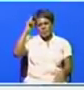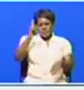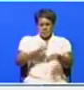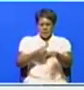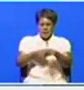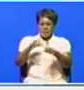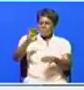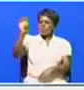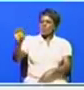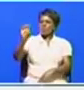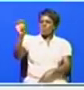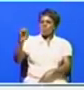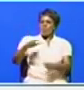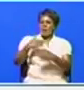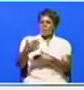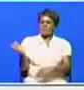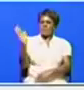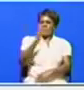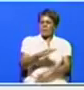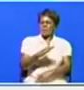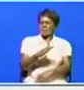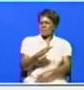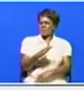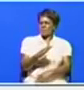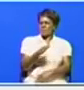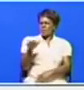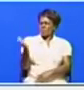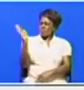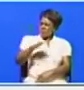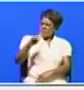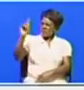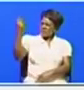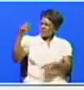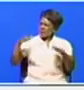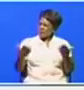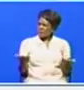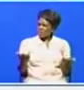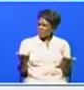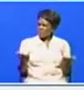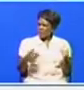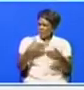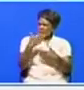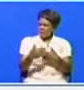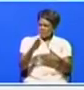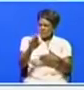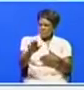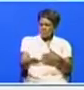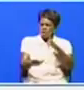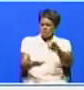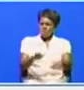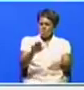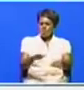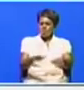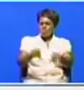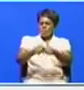kule Uingereza baada ya kurejeshwa kule, ilifikia wapi hadi ukarudi Kenya? Ni baada ya kupoteza mguu kwamba ukawa